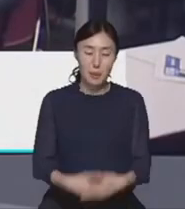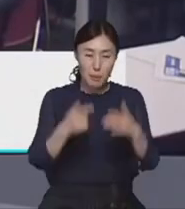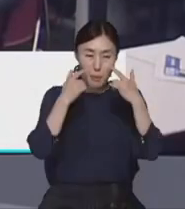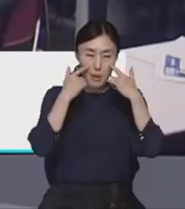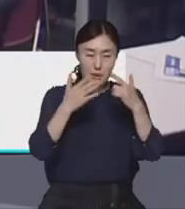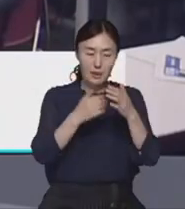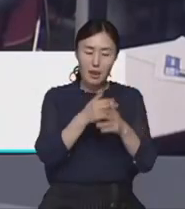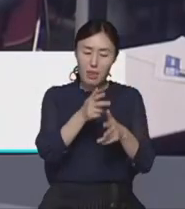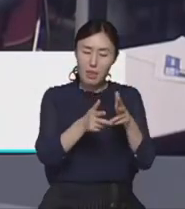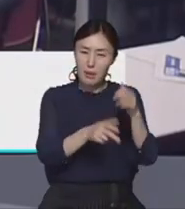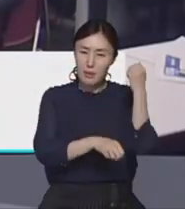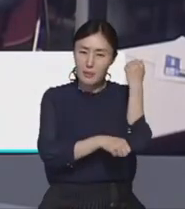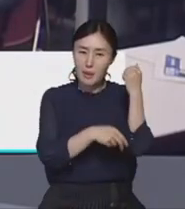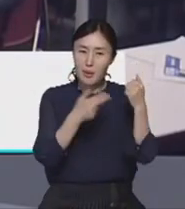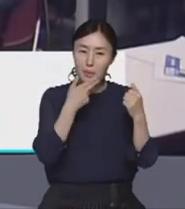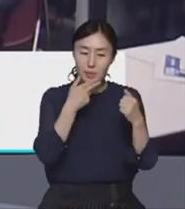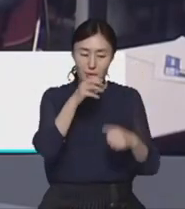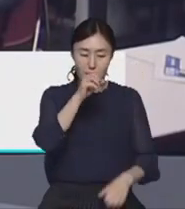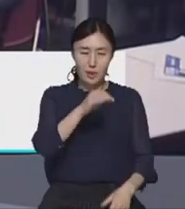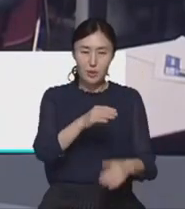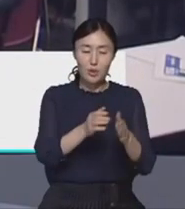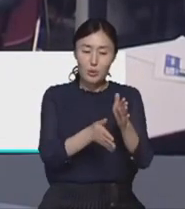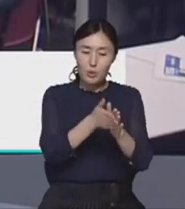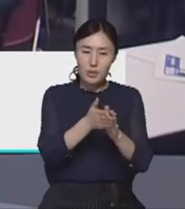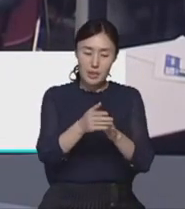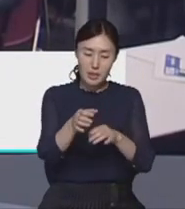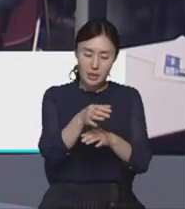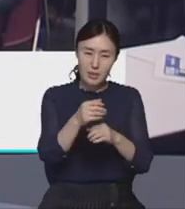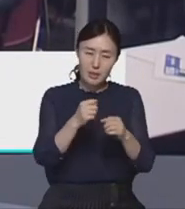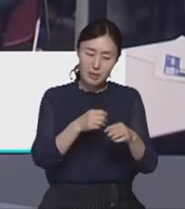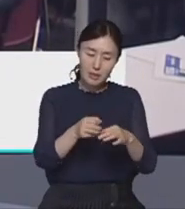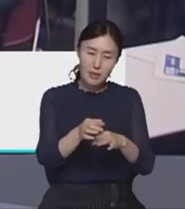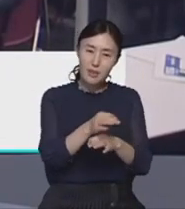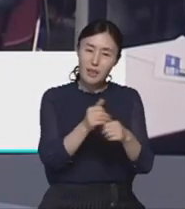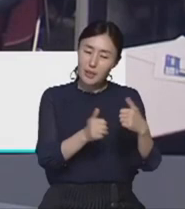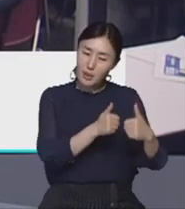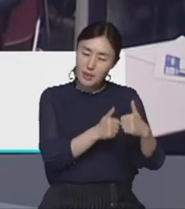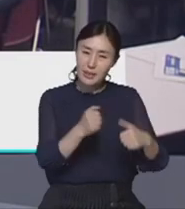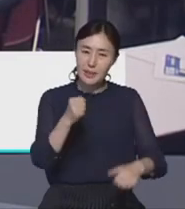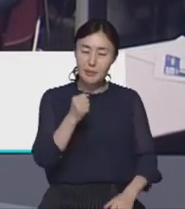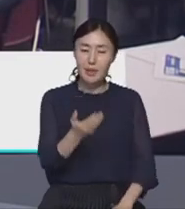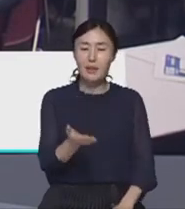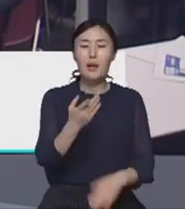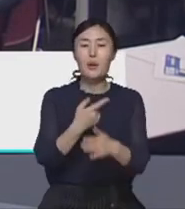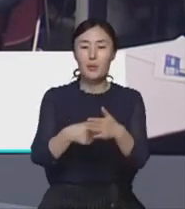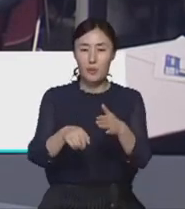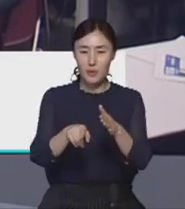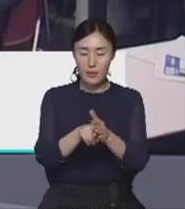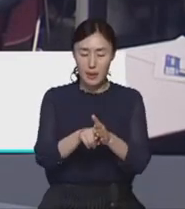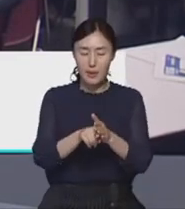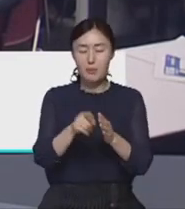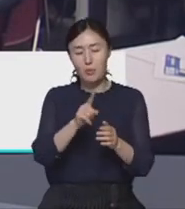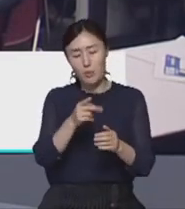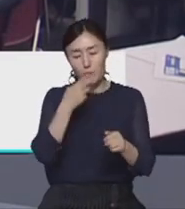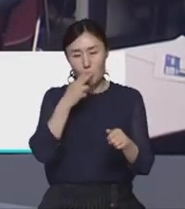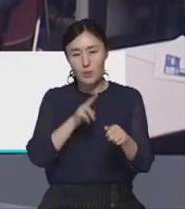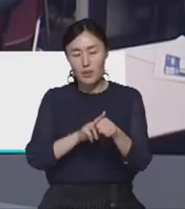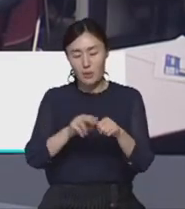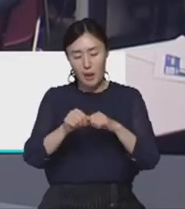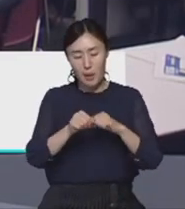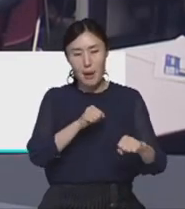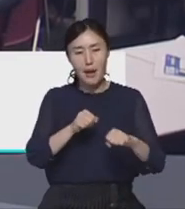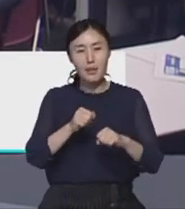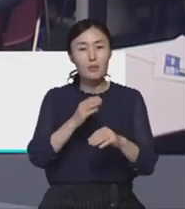뚜렷한 산업 기반이 없는 광주의 도시 경쟁력을 강화시키기 위한 다양한 시도와 논의가 최근 활발히 이뤄지고 있습니다.